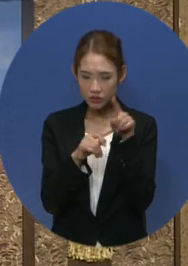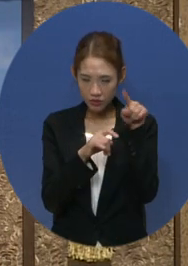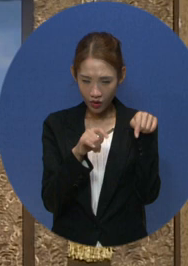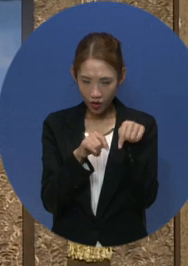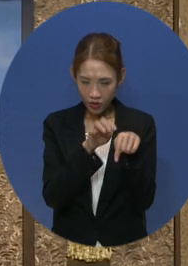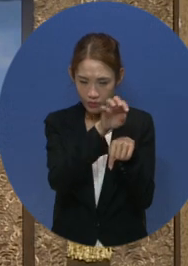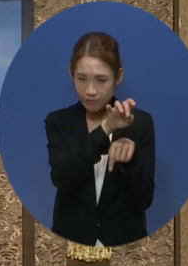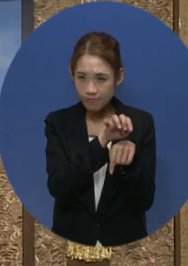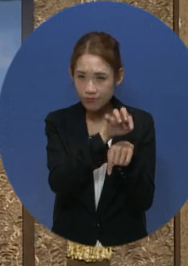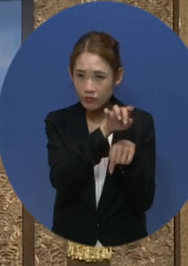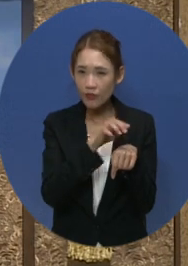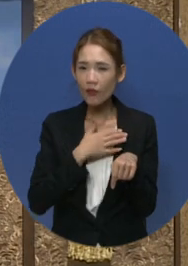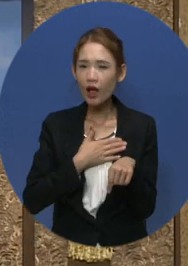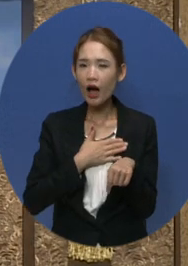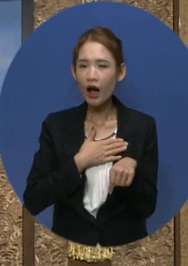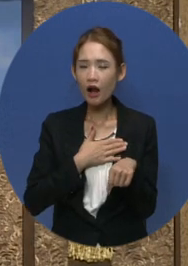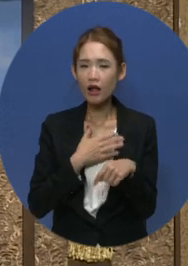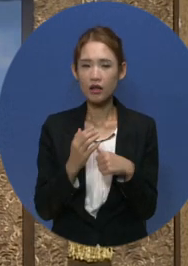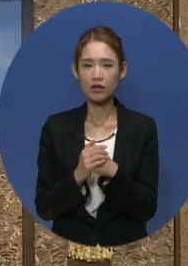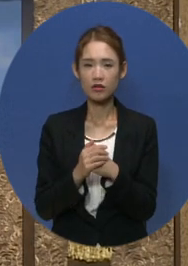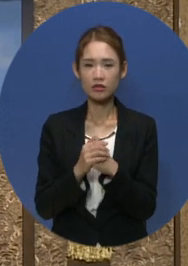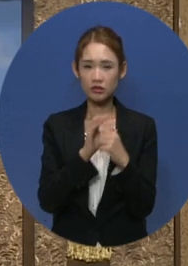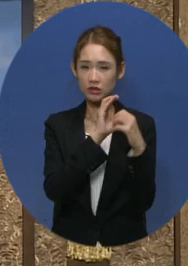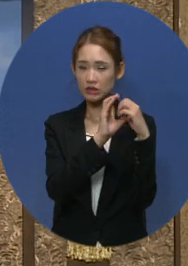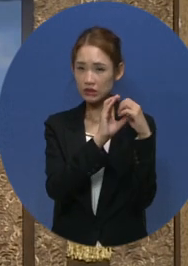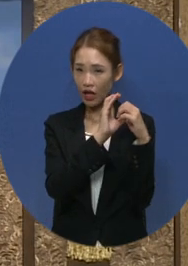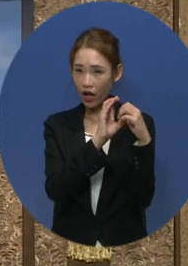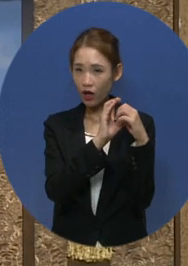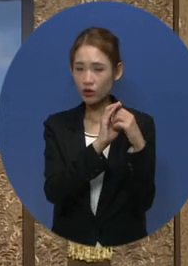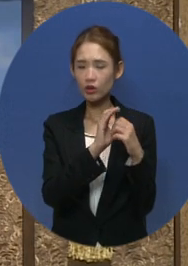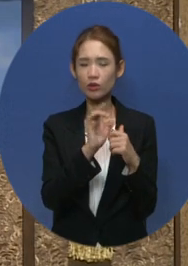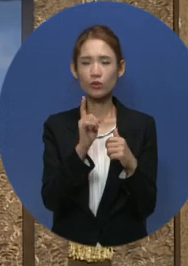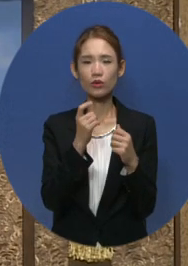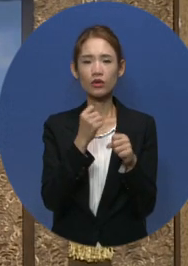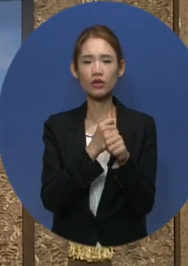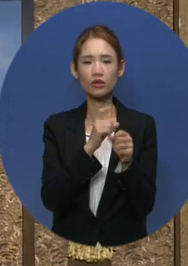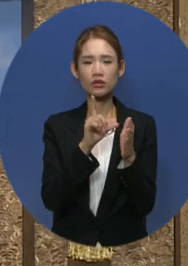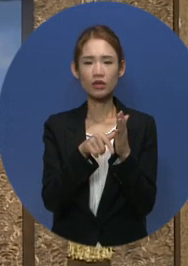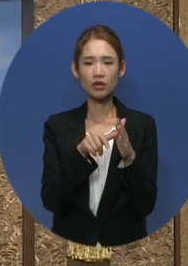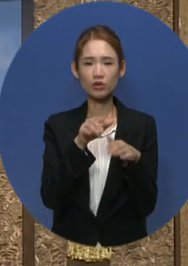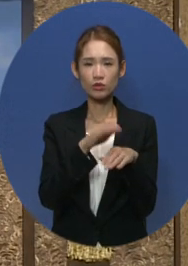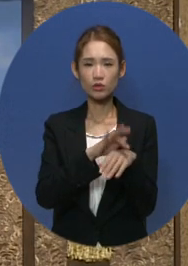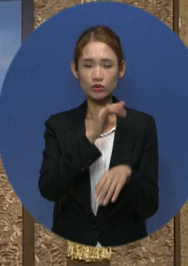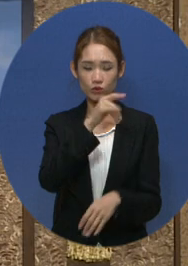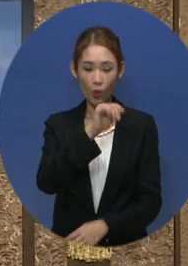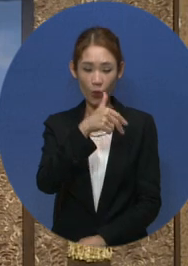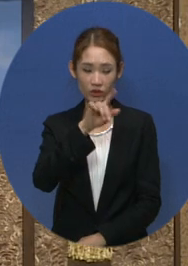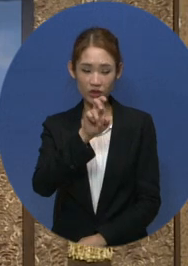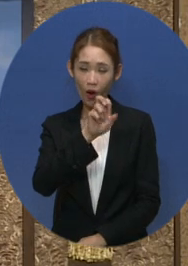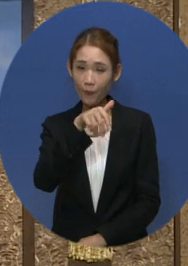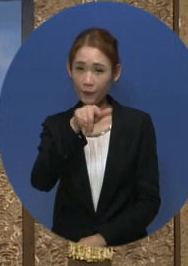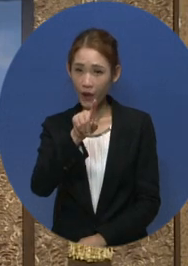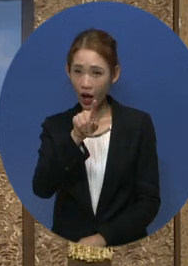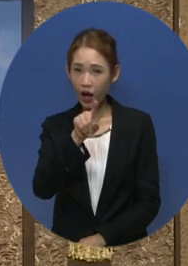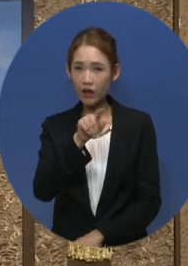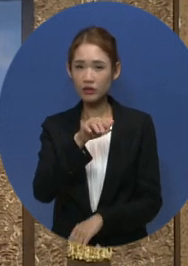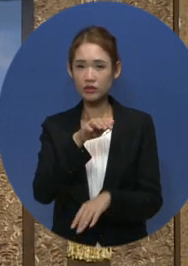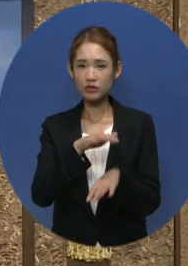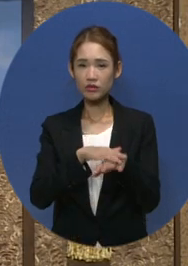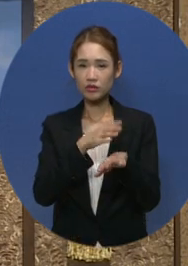예, 그렇겠네요. 그래서 의사소통을 할 때 촉점자라 그래가지고 촉점자